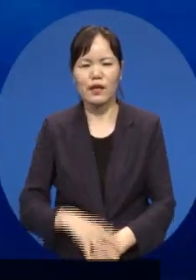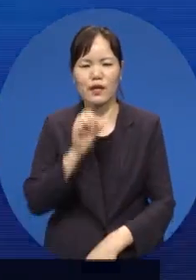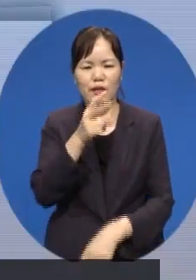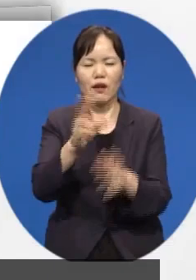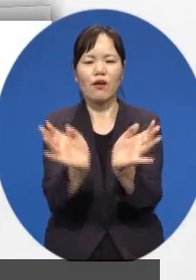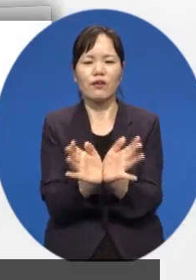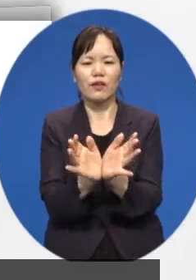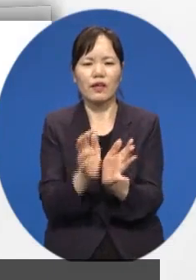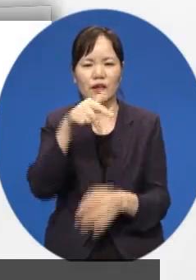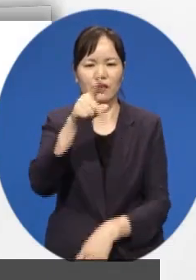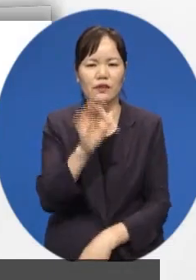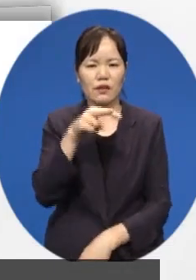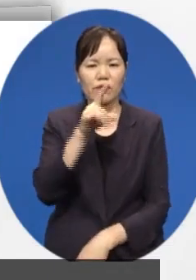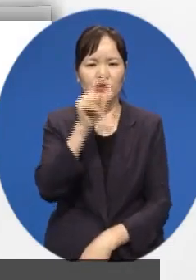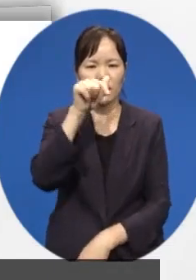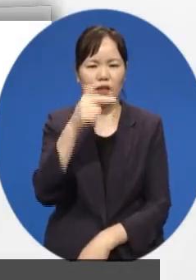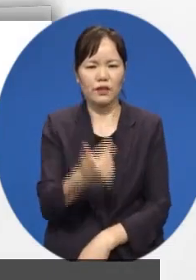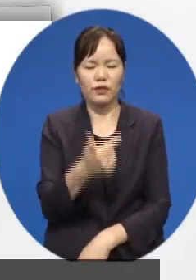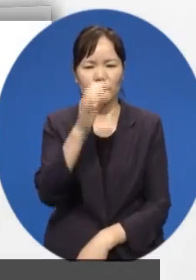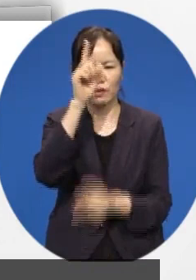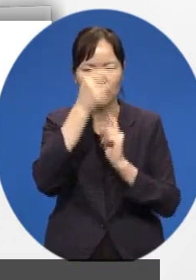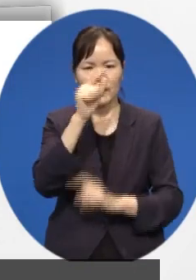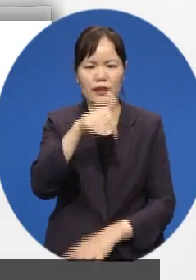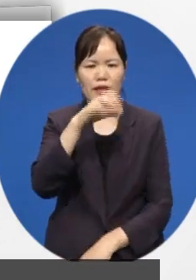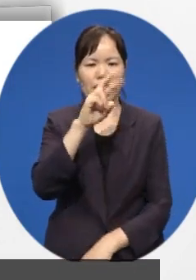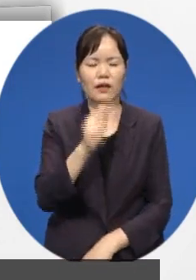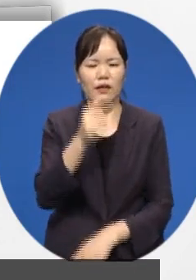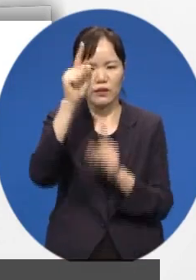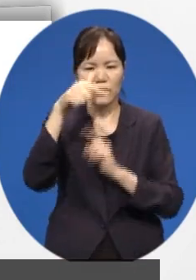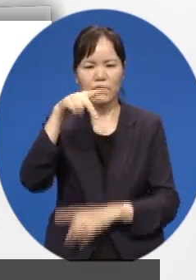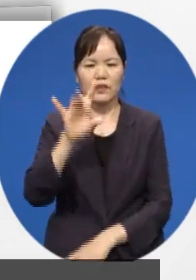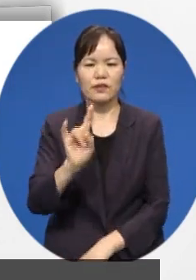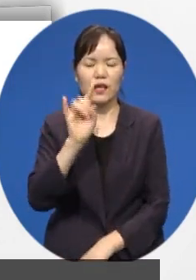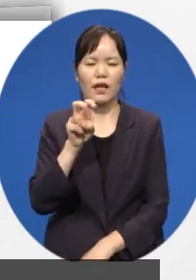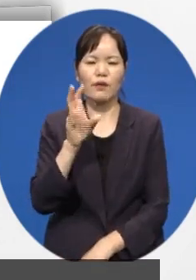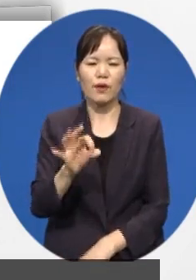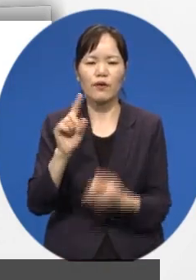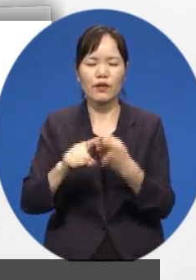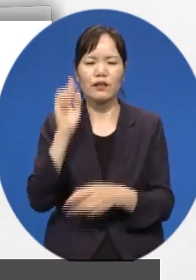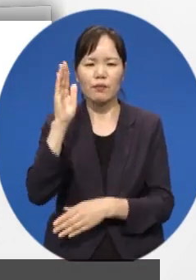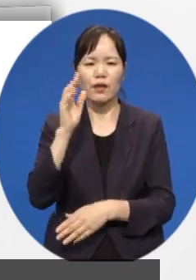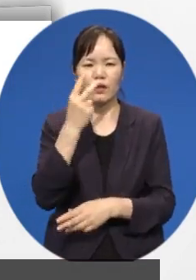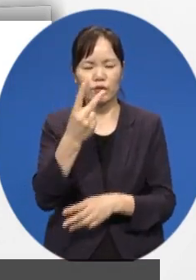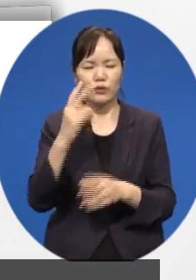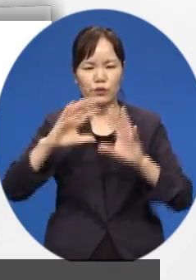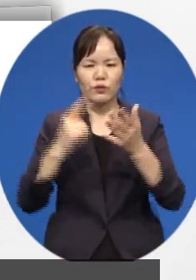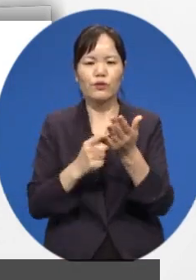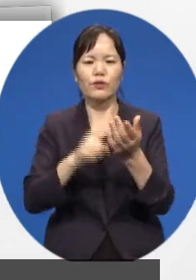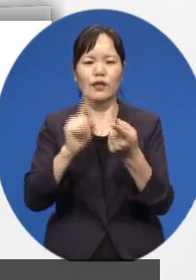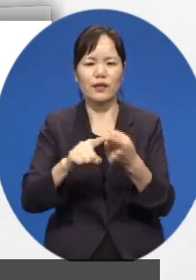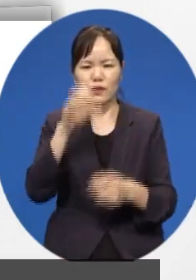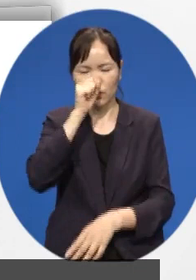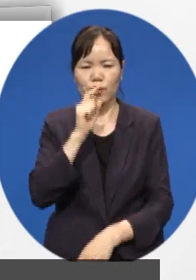여당의 정세균, 이낙연, 또 이재명 후보를 언급한 내용이 있기도 한데 두 총리에 대해서는 상당히 좋게 얘기를